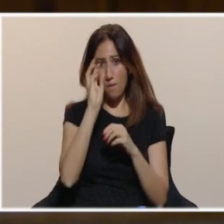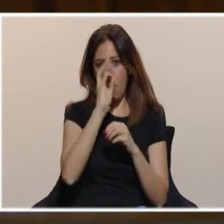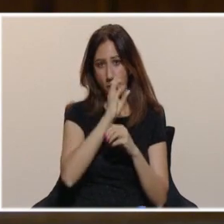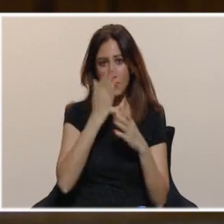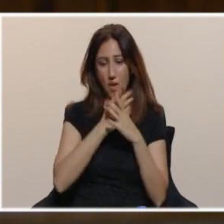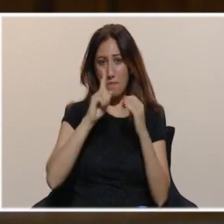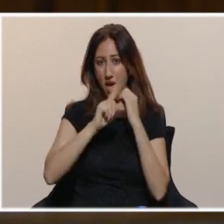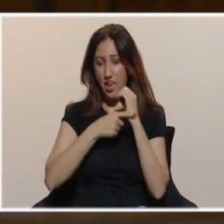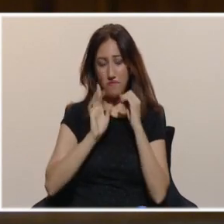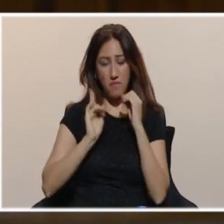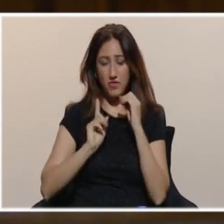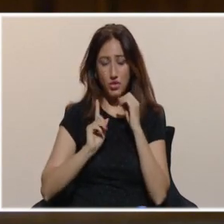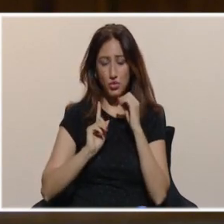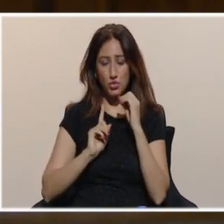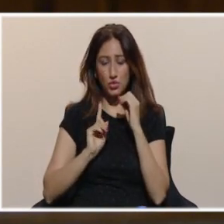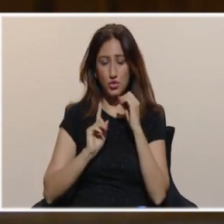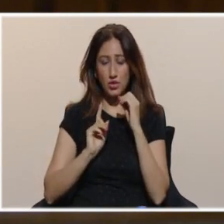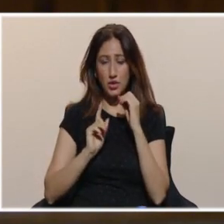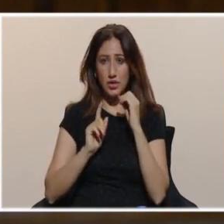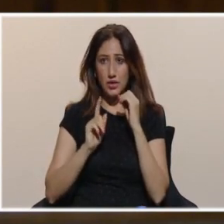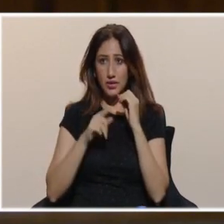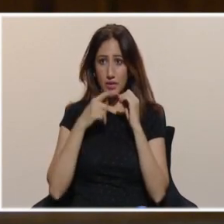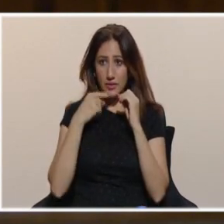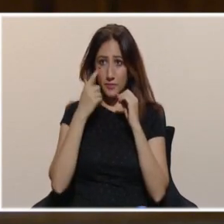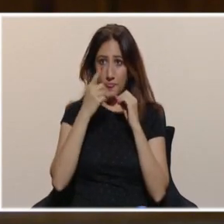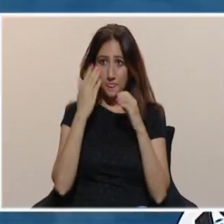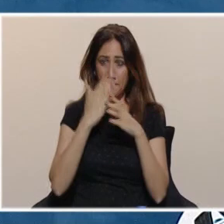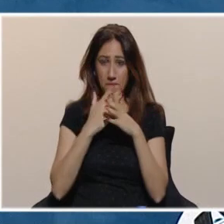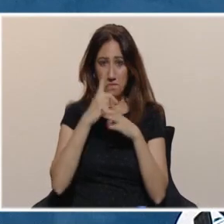الرحم ممكن تكون سبب في عدم تفكيرك في الجواز مره تانية؟